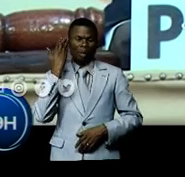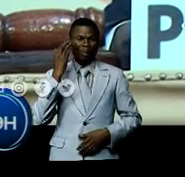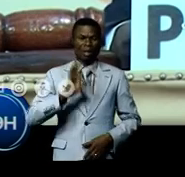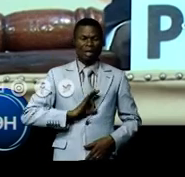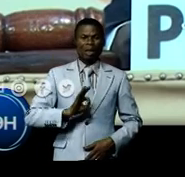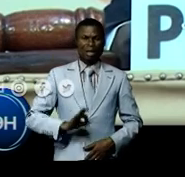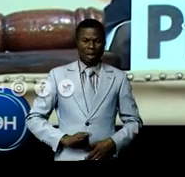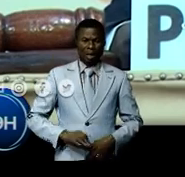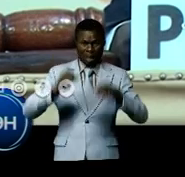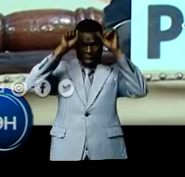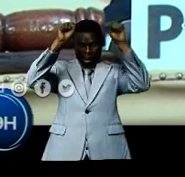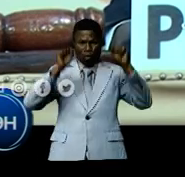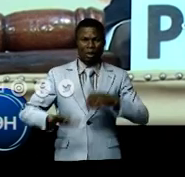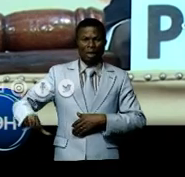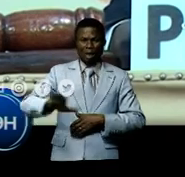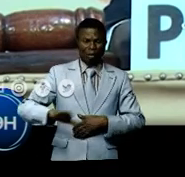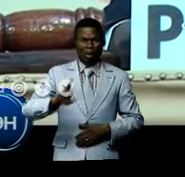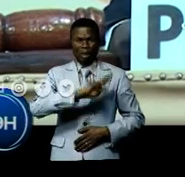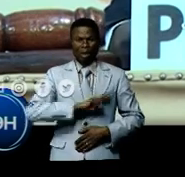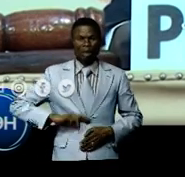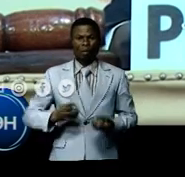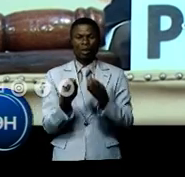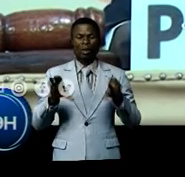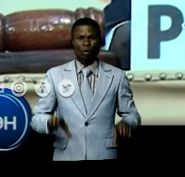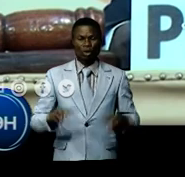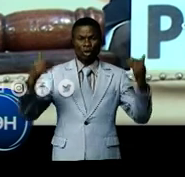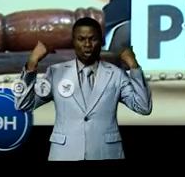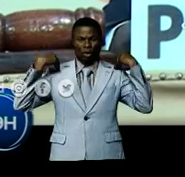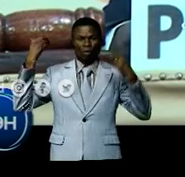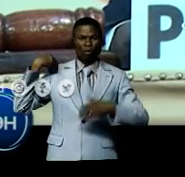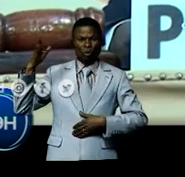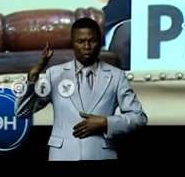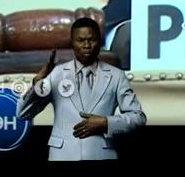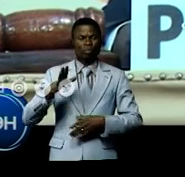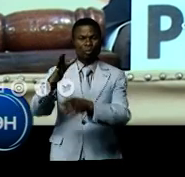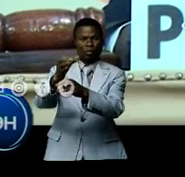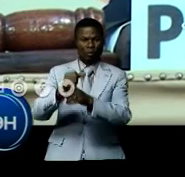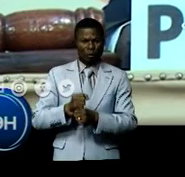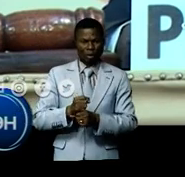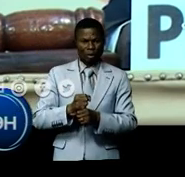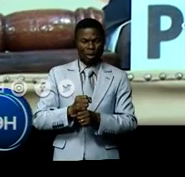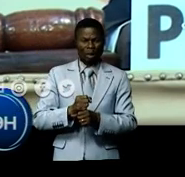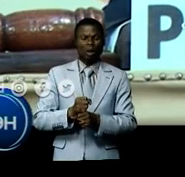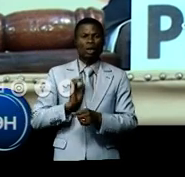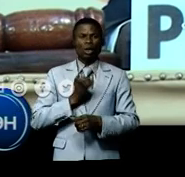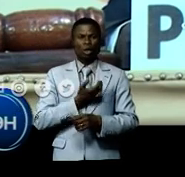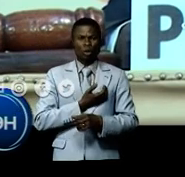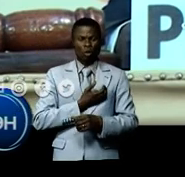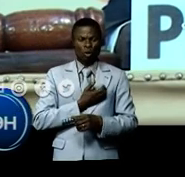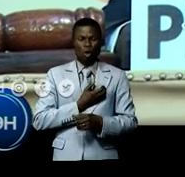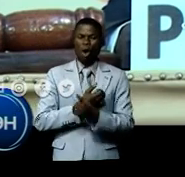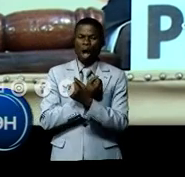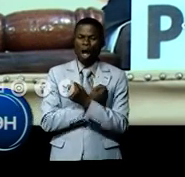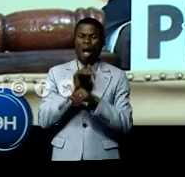Tshilombo, président de la République démocratique du Congo, chef de l'État, de recevoir l'expression de notre